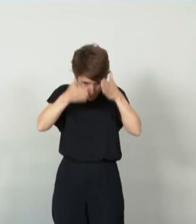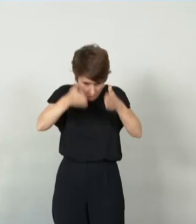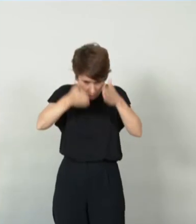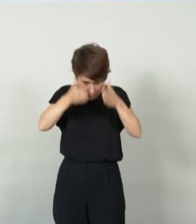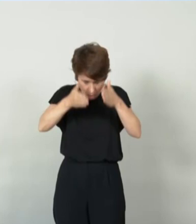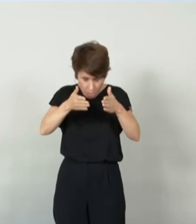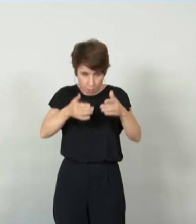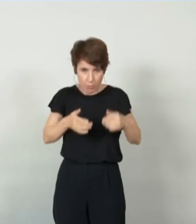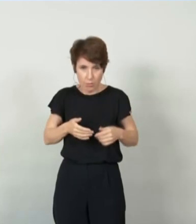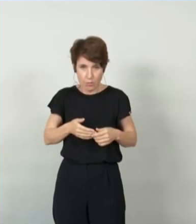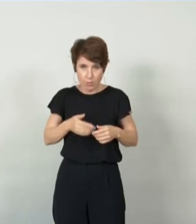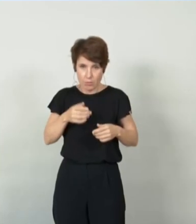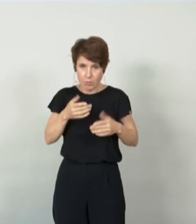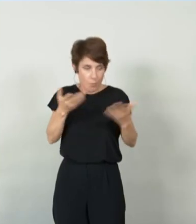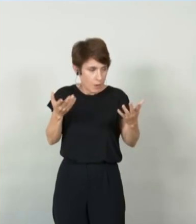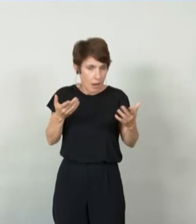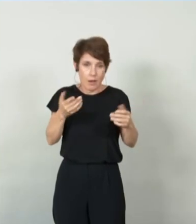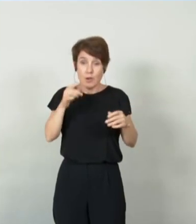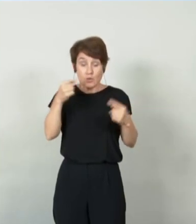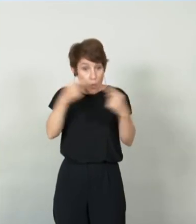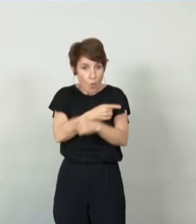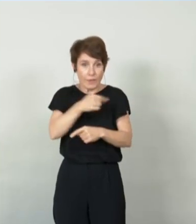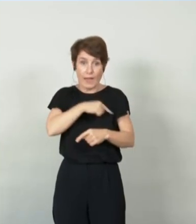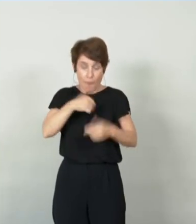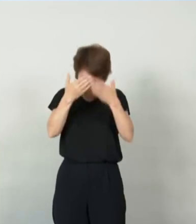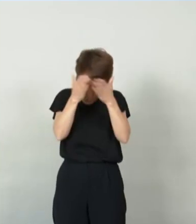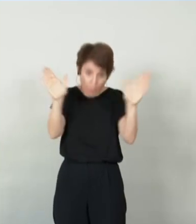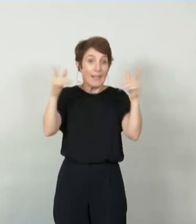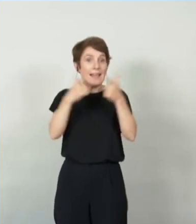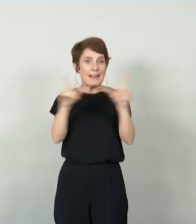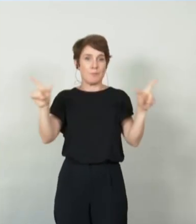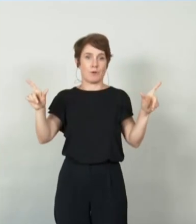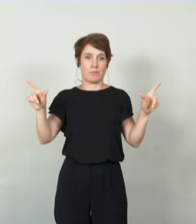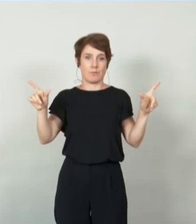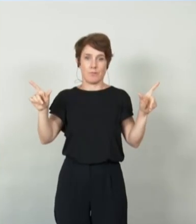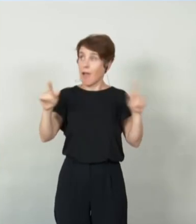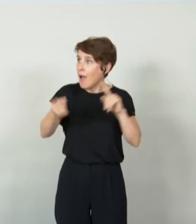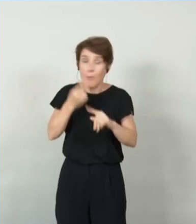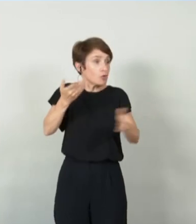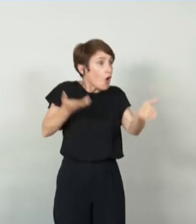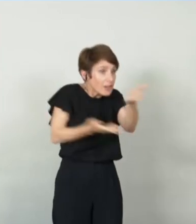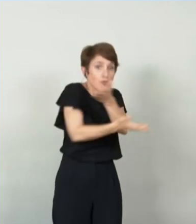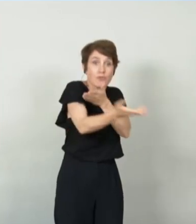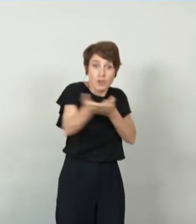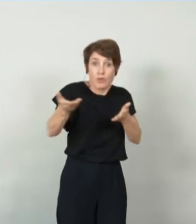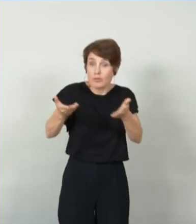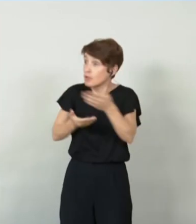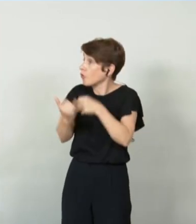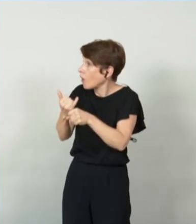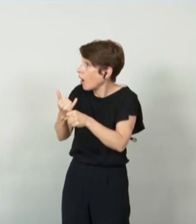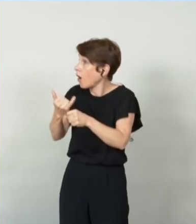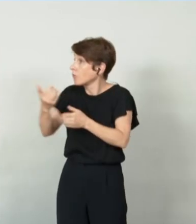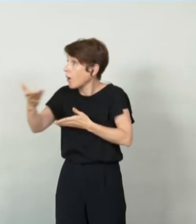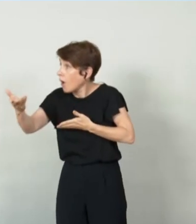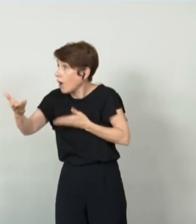décentralisées elles doivent être les plus libres possibles il faut faire confiance à l'échange lui-même pour que la